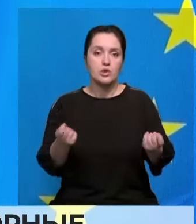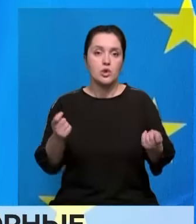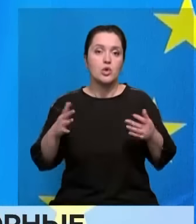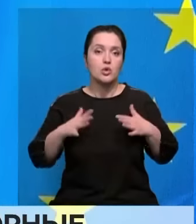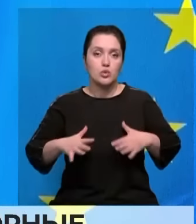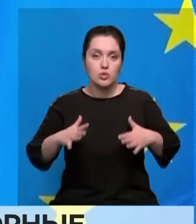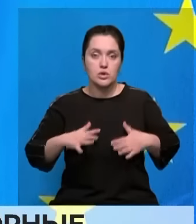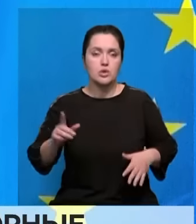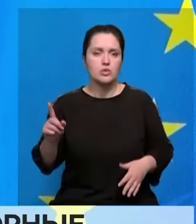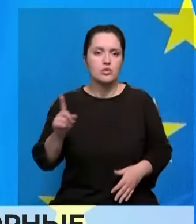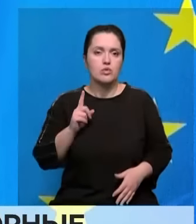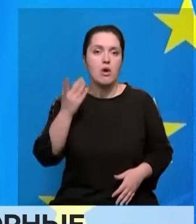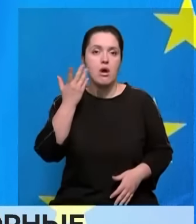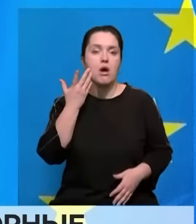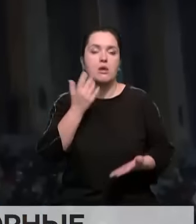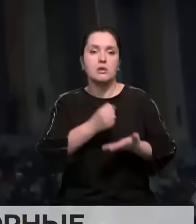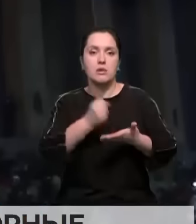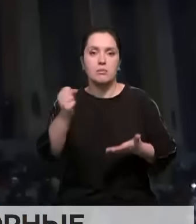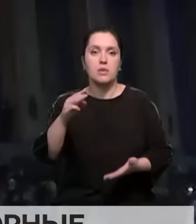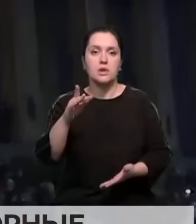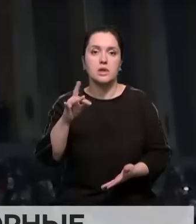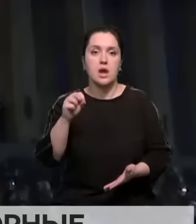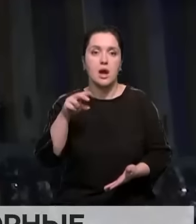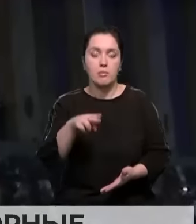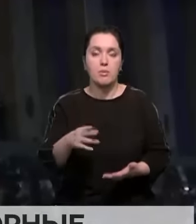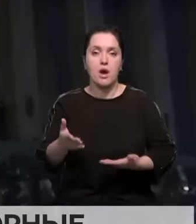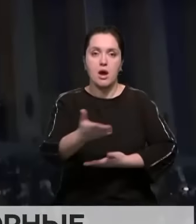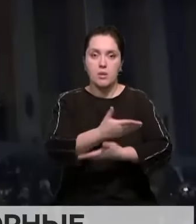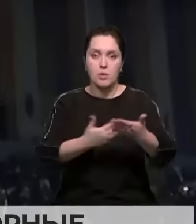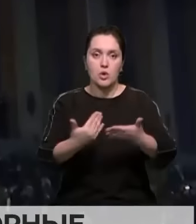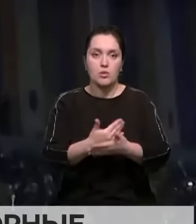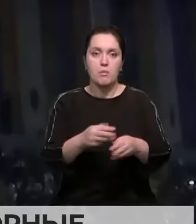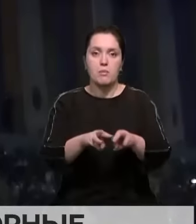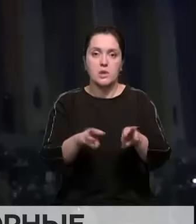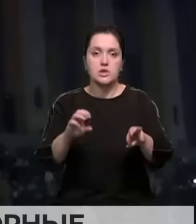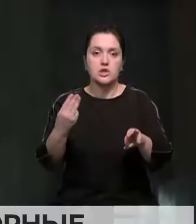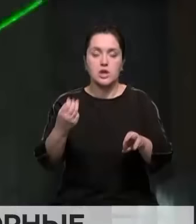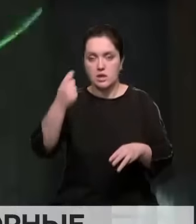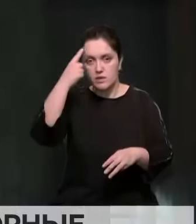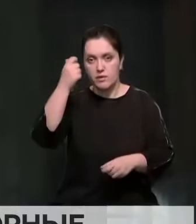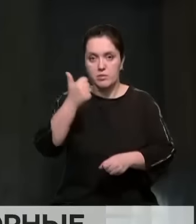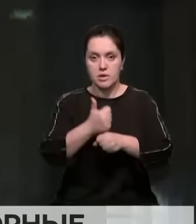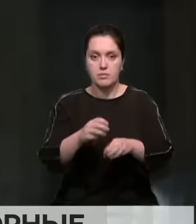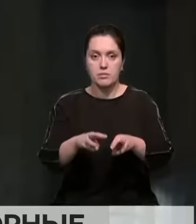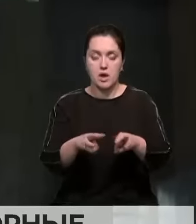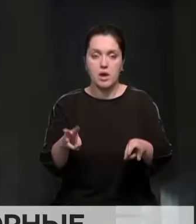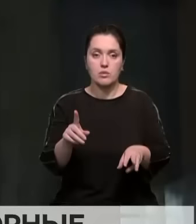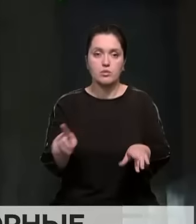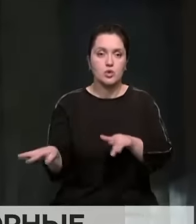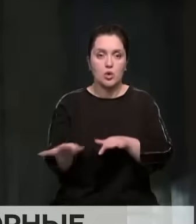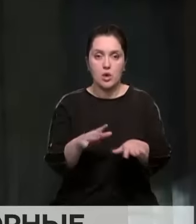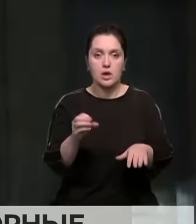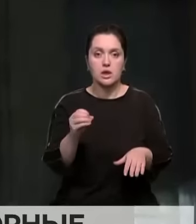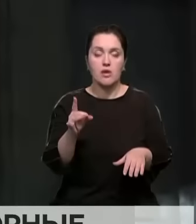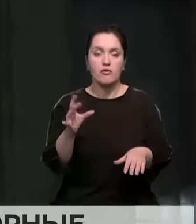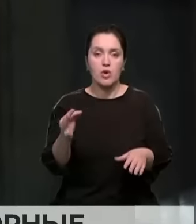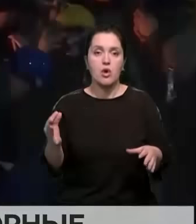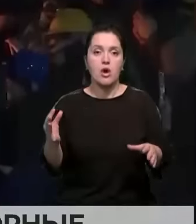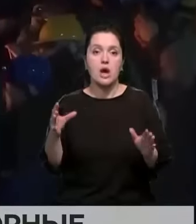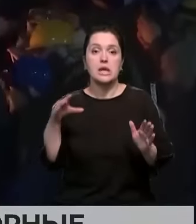Власти Грузии будут ждать инаугурации Дональда Трампа, чтобы обсуждать дела с новым правительством США, заявил премьер. Он подчеркнул, что